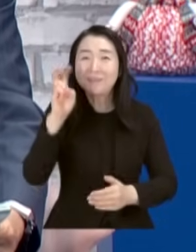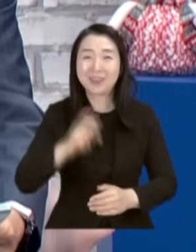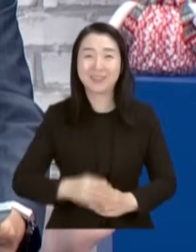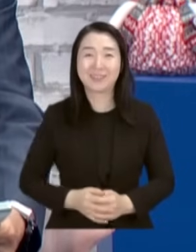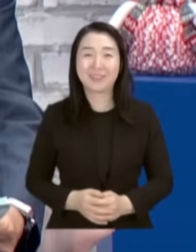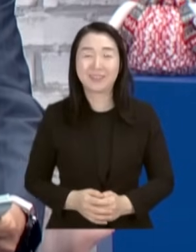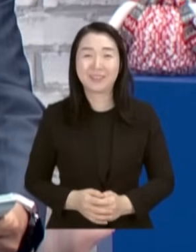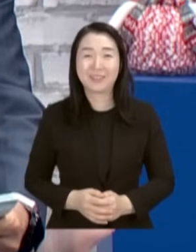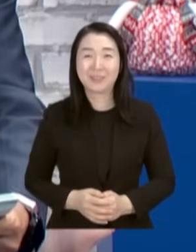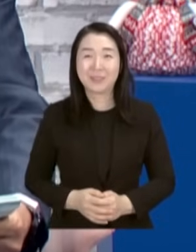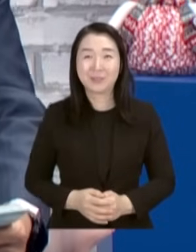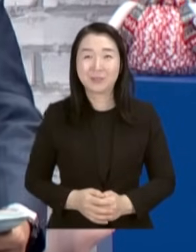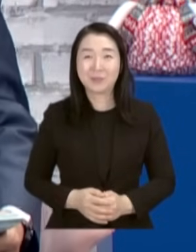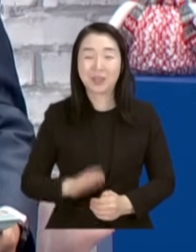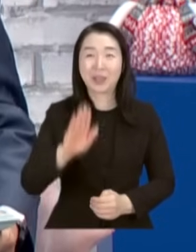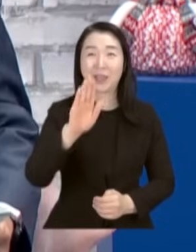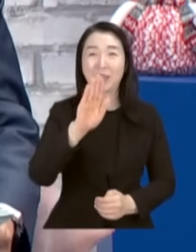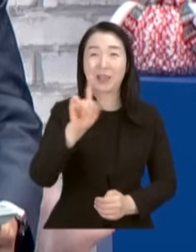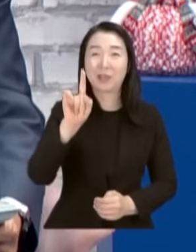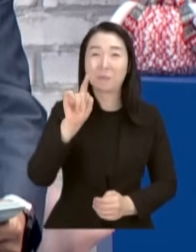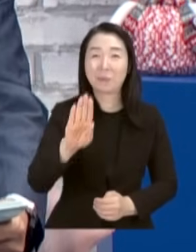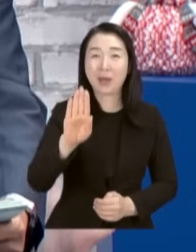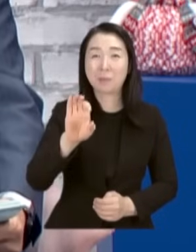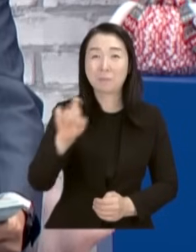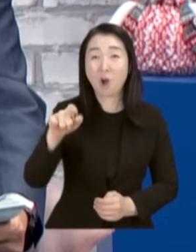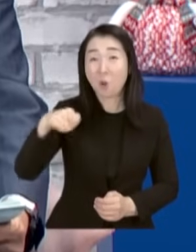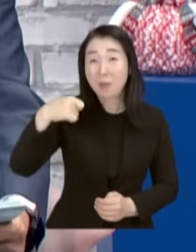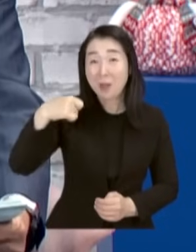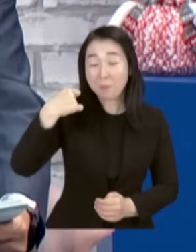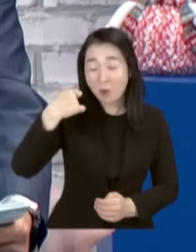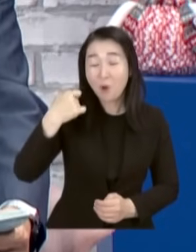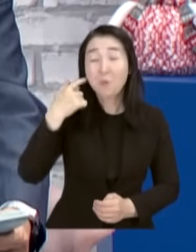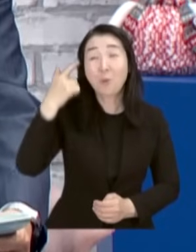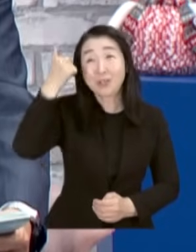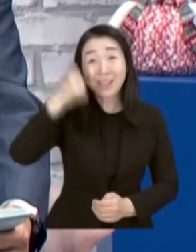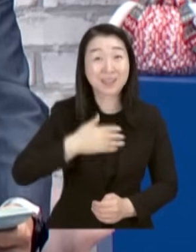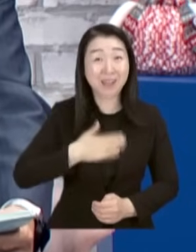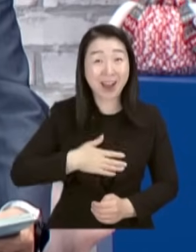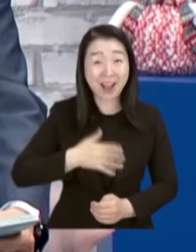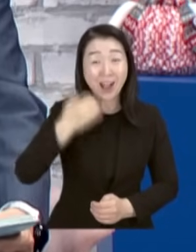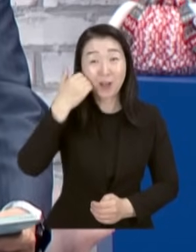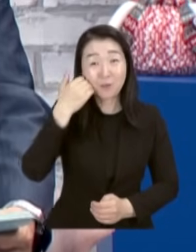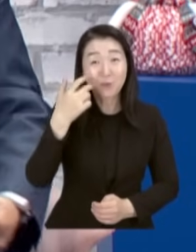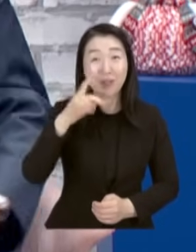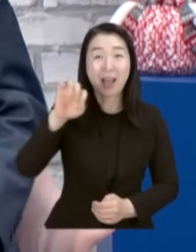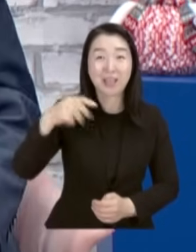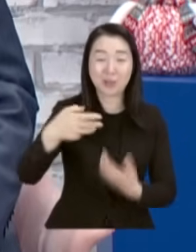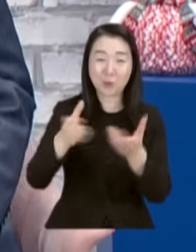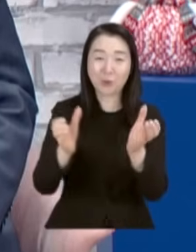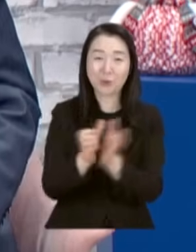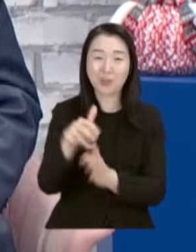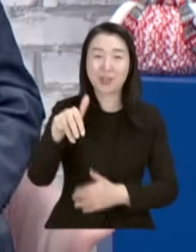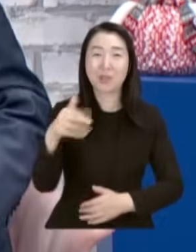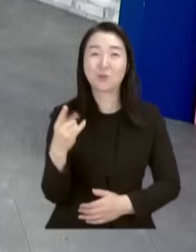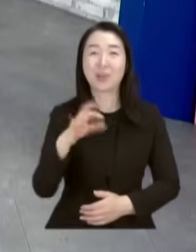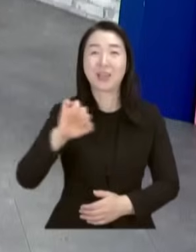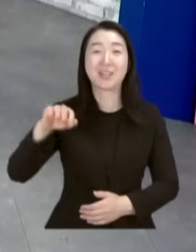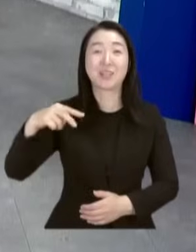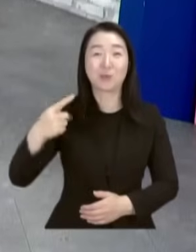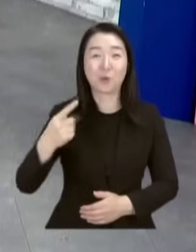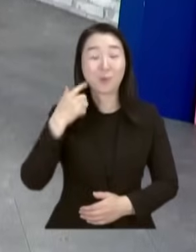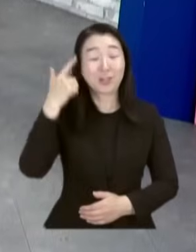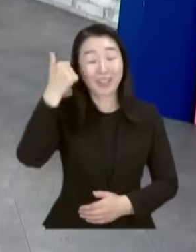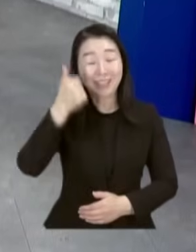오늘 주인공인데 네. 바퍼 목사님 하면 여러분 벌써 이분 딱 나오잖아요. 알죠, 알죠. 다일 공동체 우리 최일도 목사님 나오셨습니다. 반갑습니다. 안녕하세요.